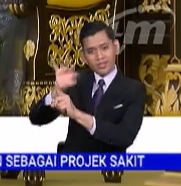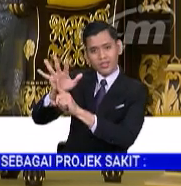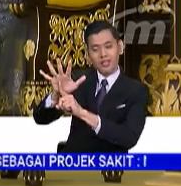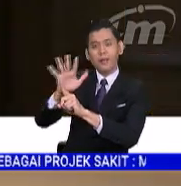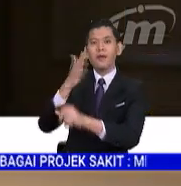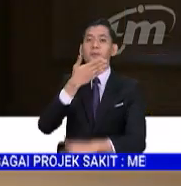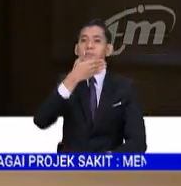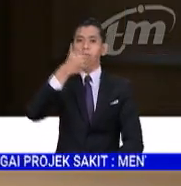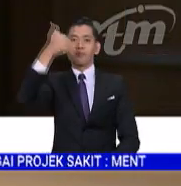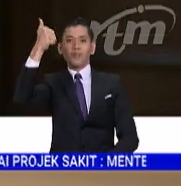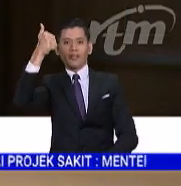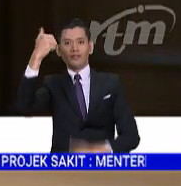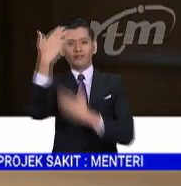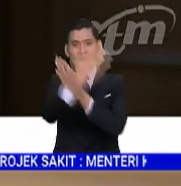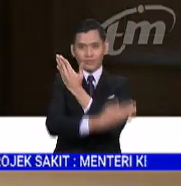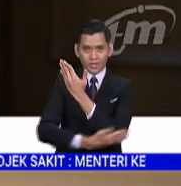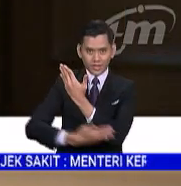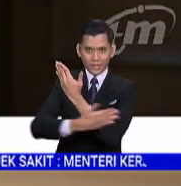optimum pada negara.